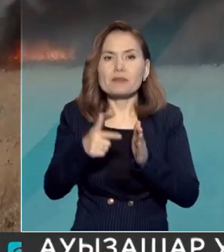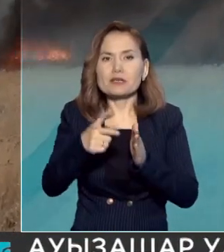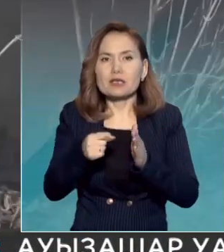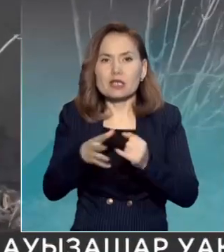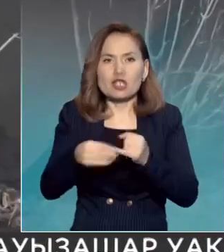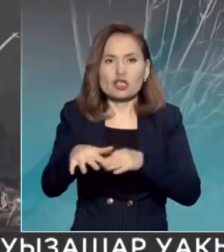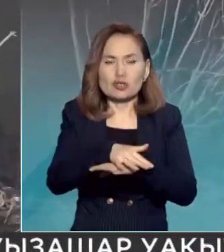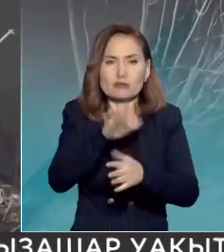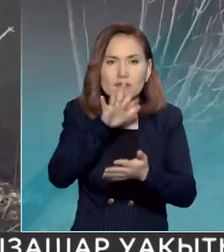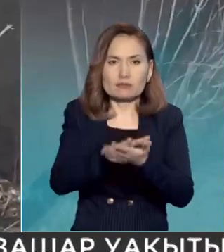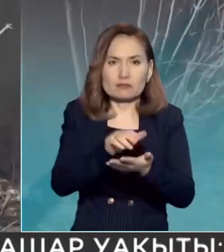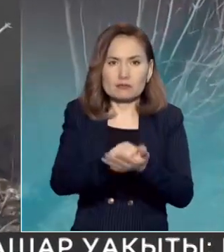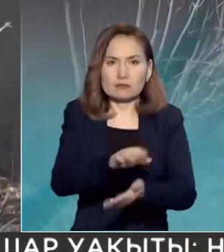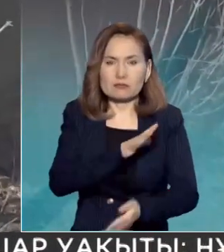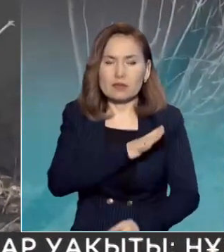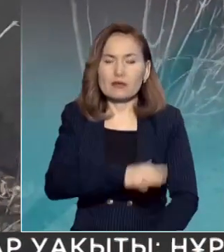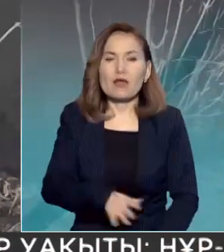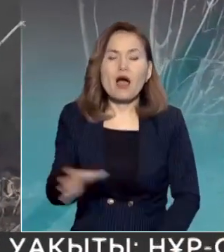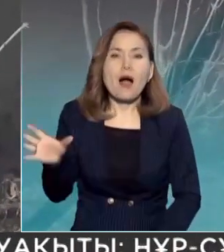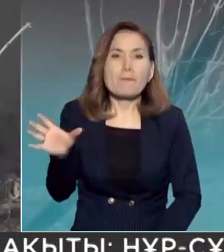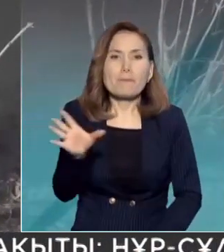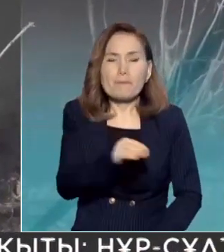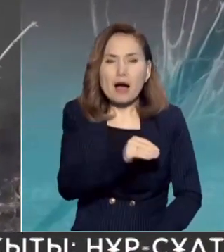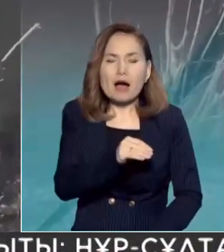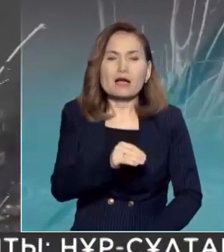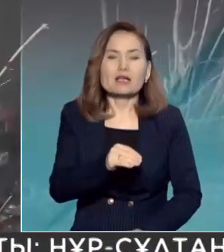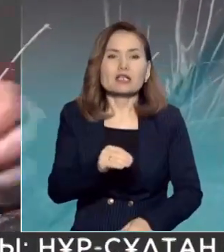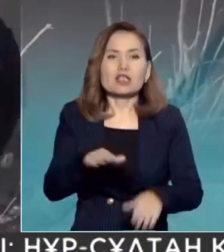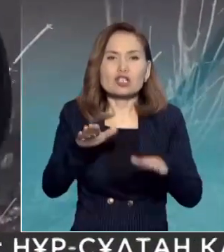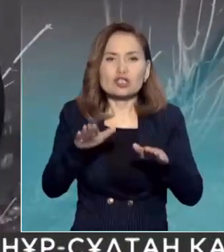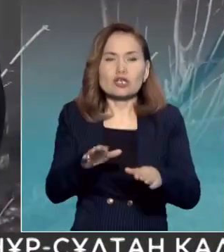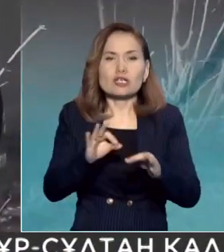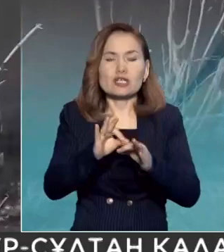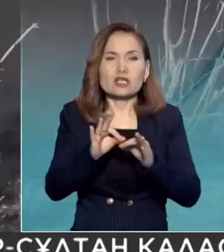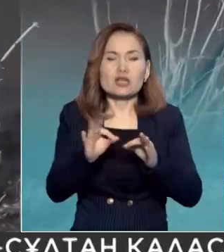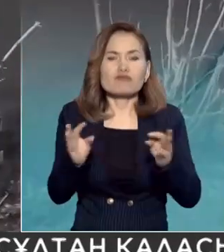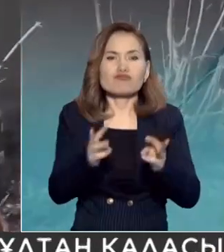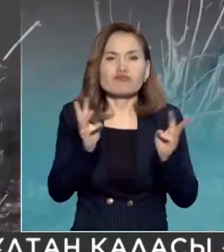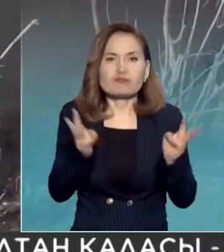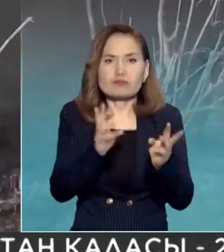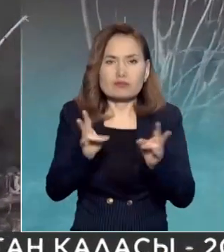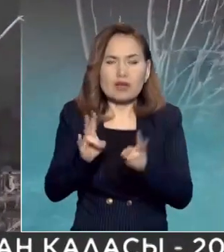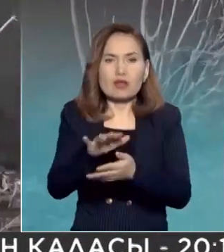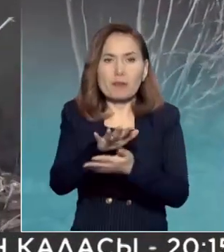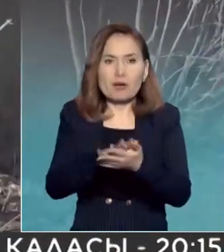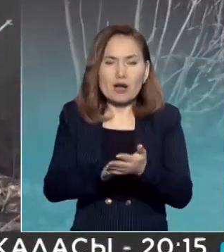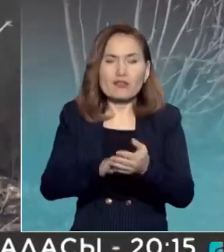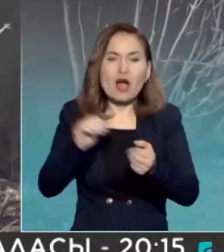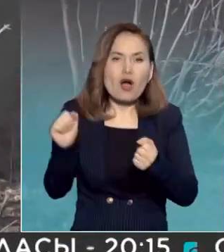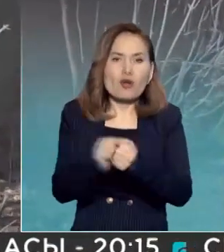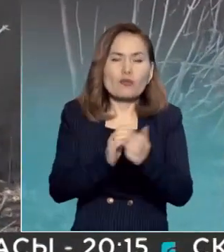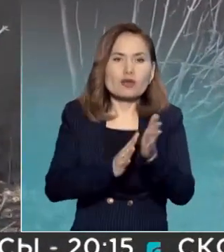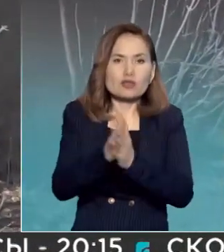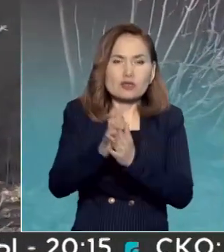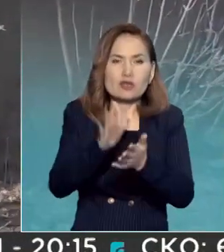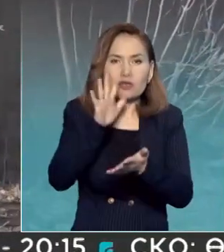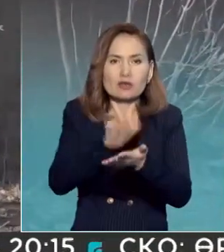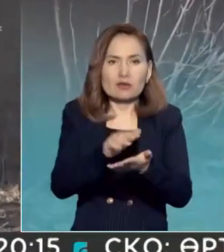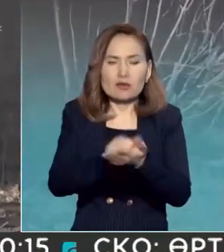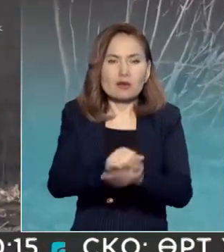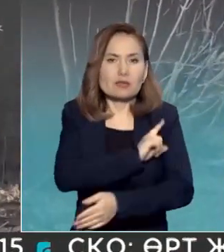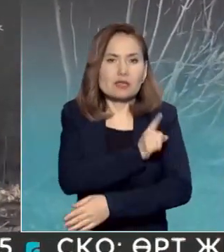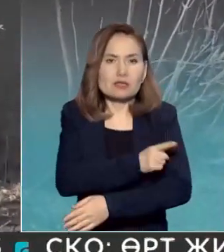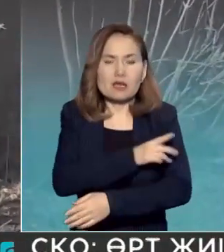кеткен. Барлық жерде қамыш жанып жатыр, күн жылынды, жаңбыр жоқ. Дәл қазіргі сәтте бұдан басқа үш жерде өрт